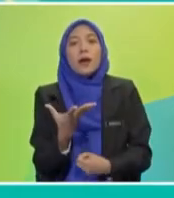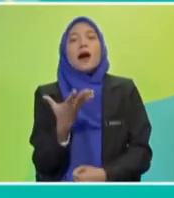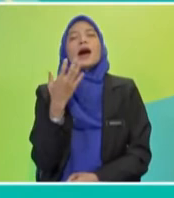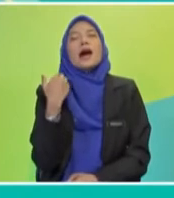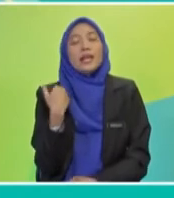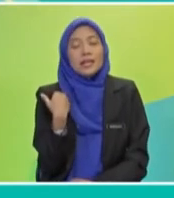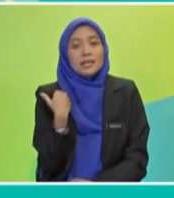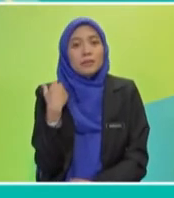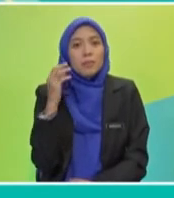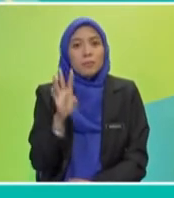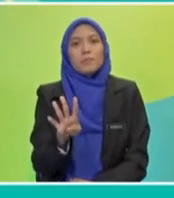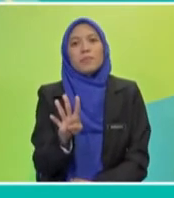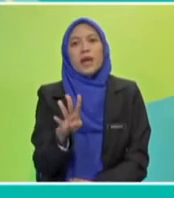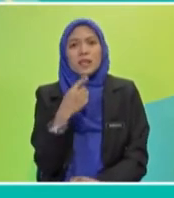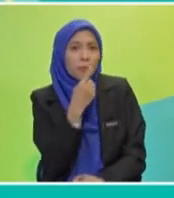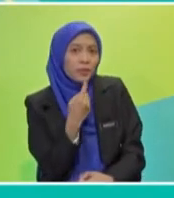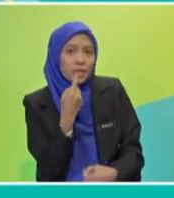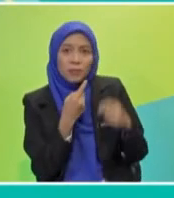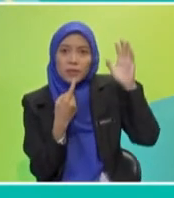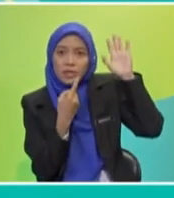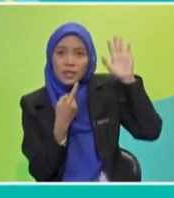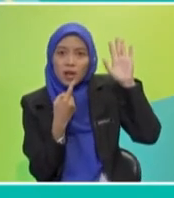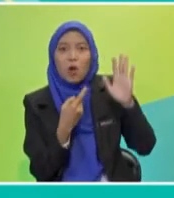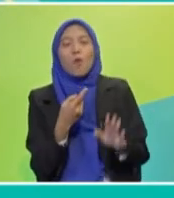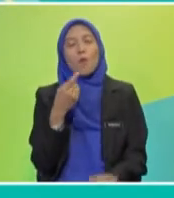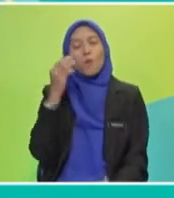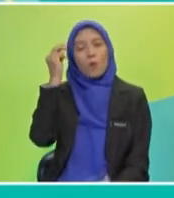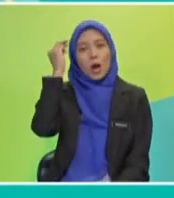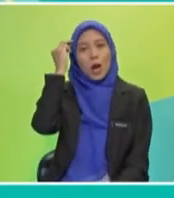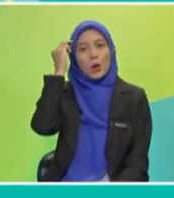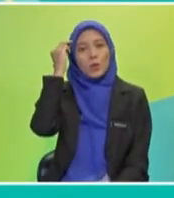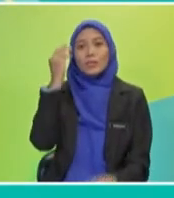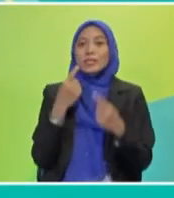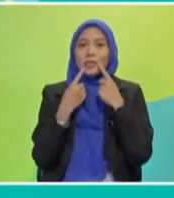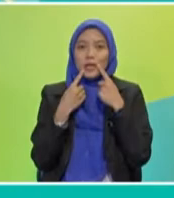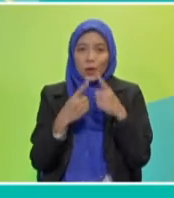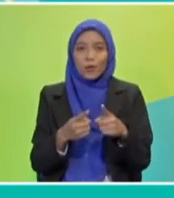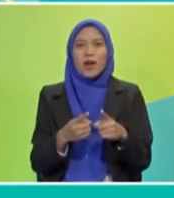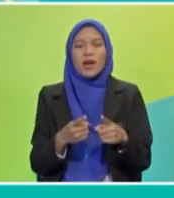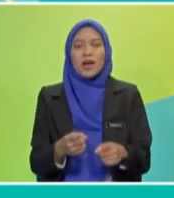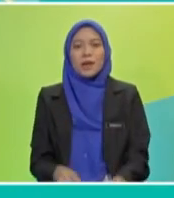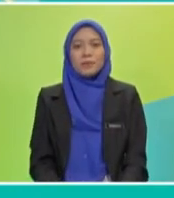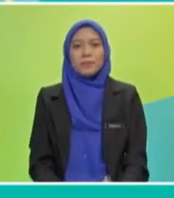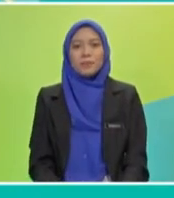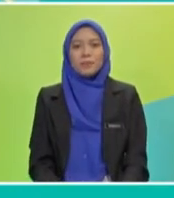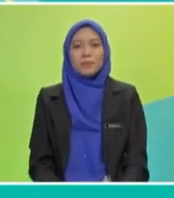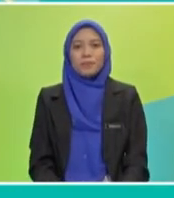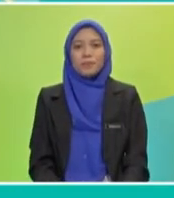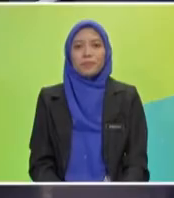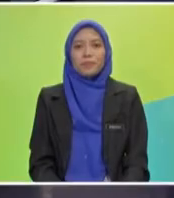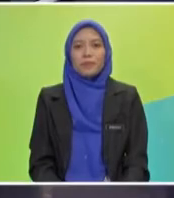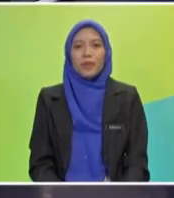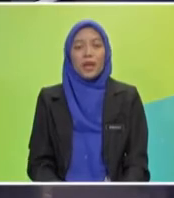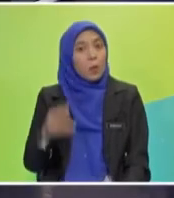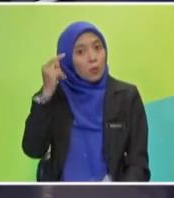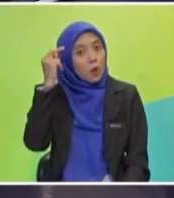Empat. Siapa yang mula-mula jawab tu? Siapa tadi? Muawis mula-mula jawab. Nampaknya Muawis laju